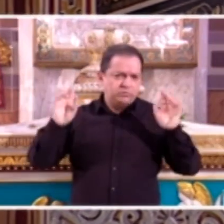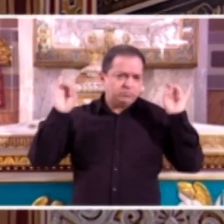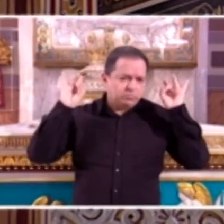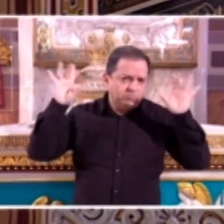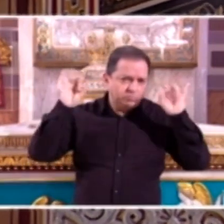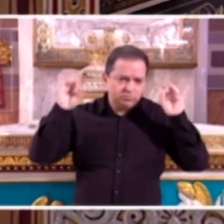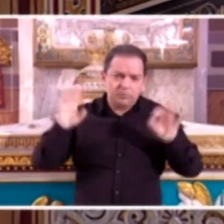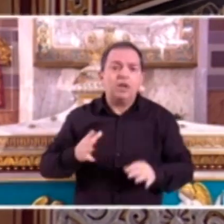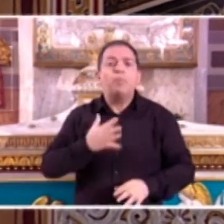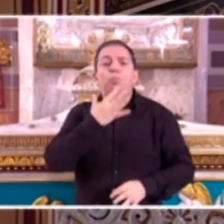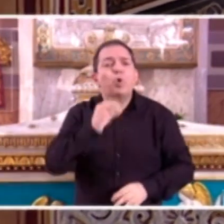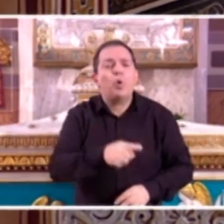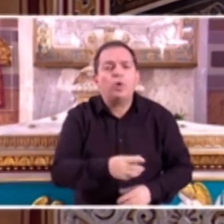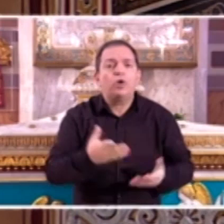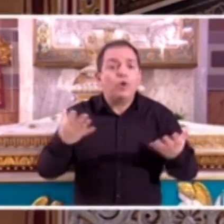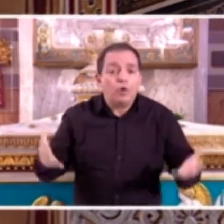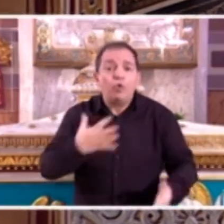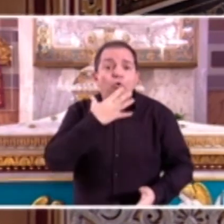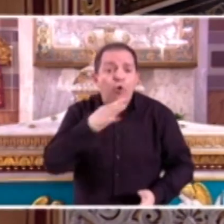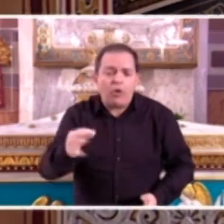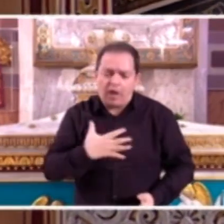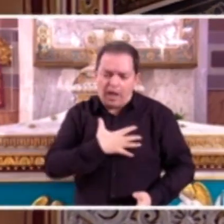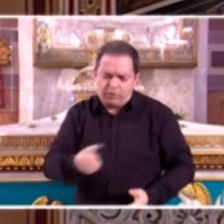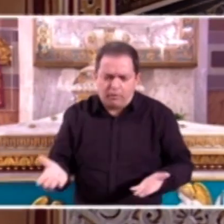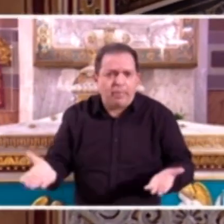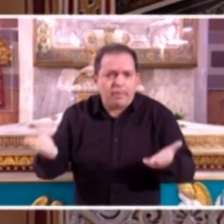δεν εμπιστεύεται και δεν αγαπά